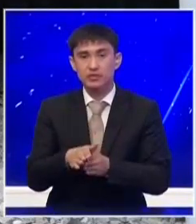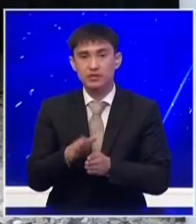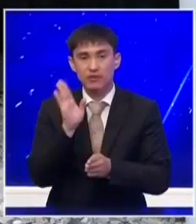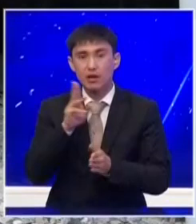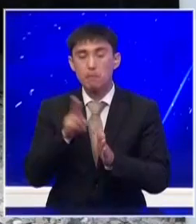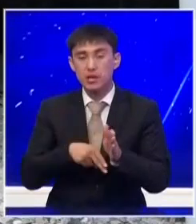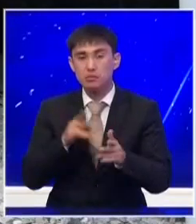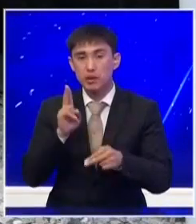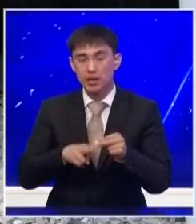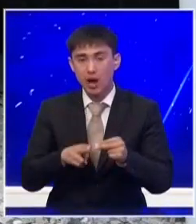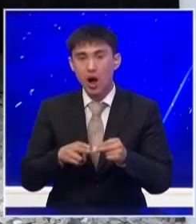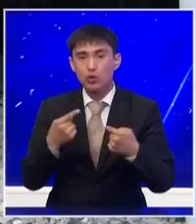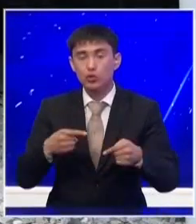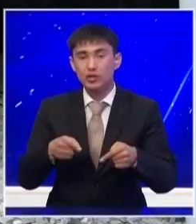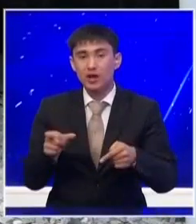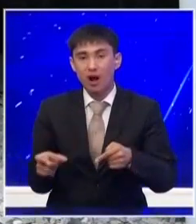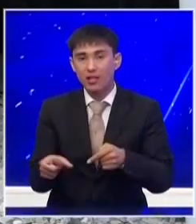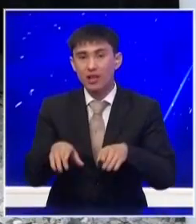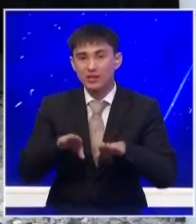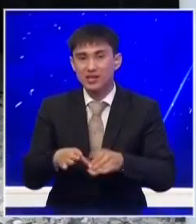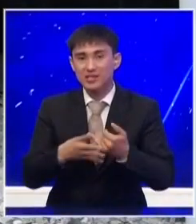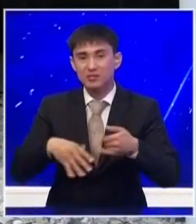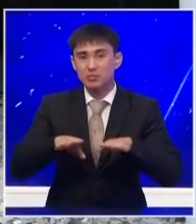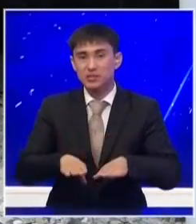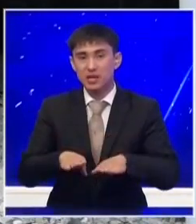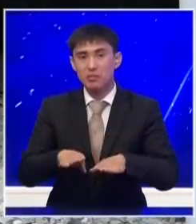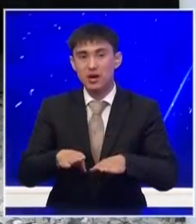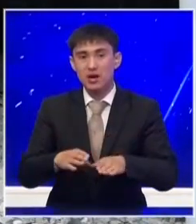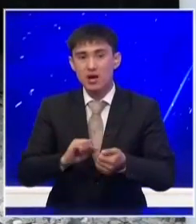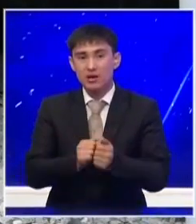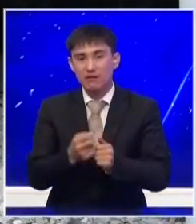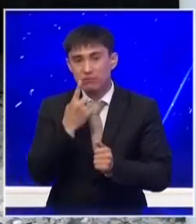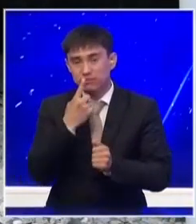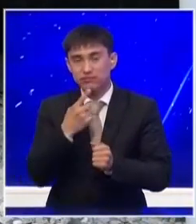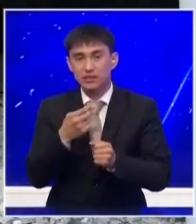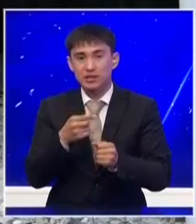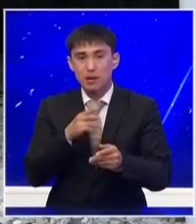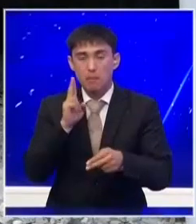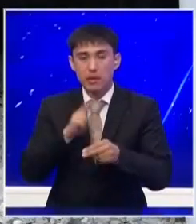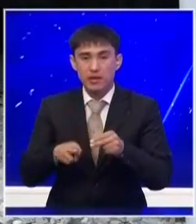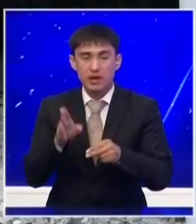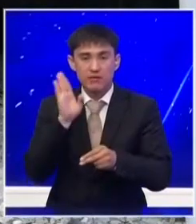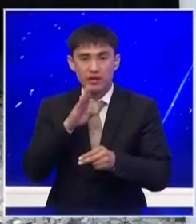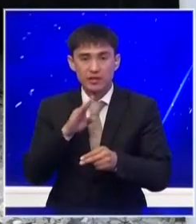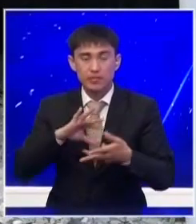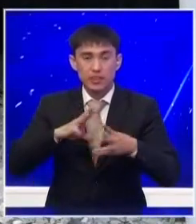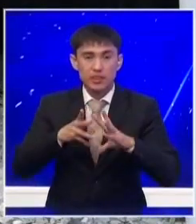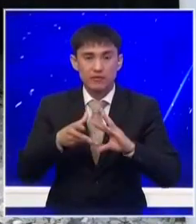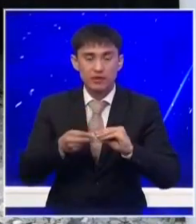потерь. Остальные все каналы остались земляными, местами гравий близко подходит, и потери воды составляют